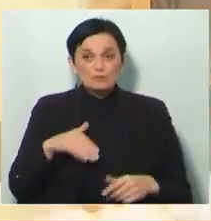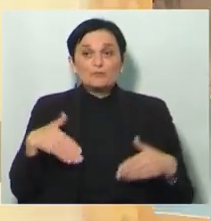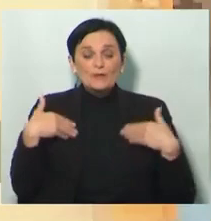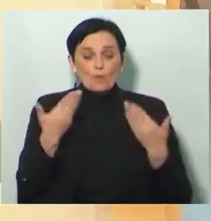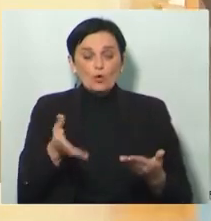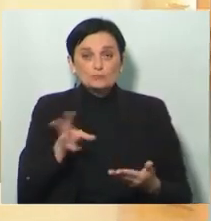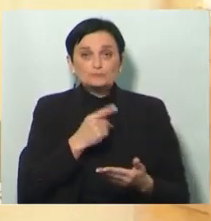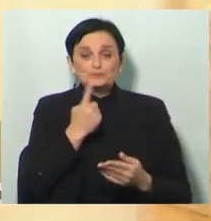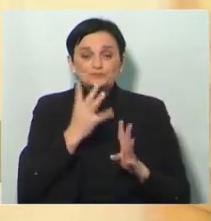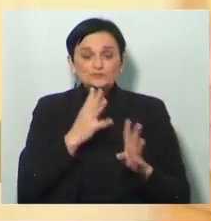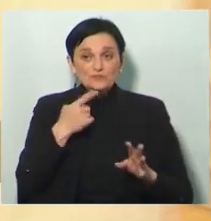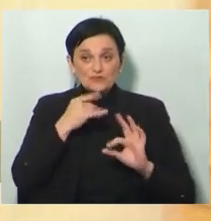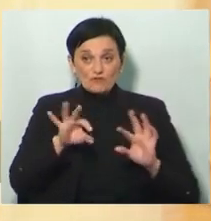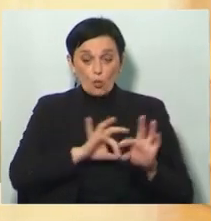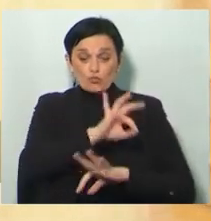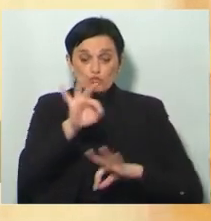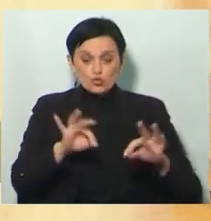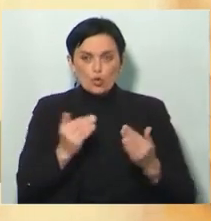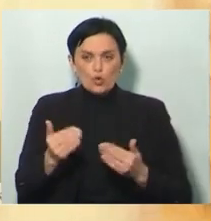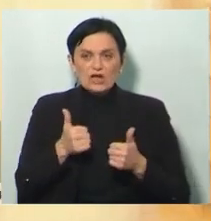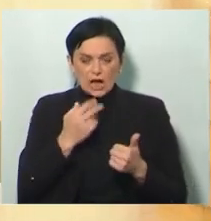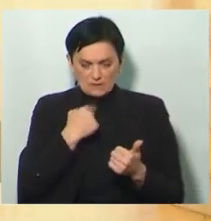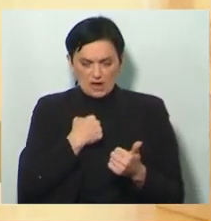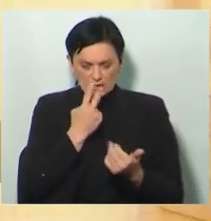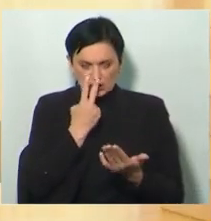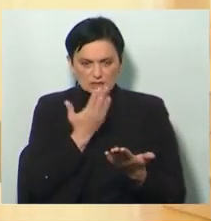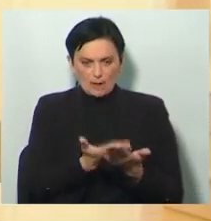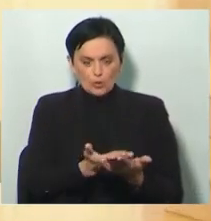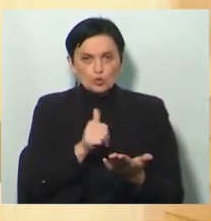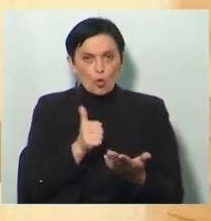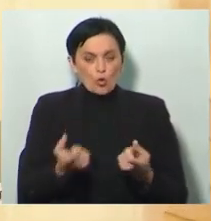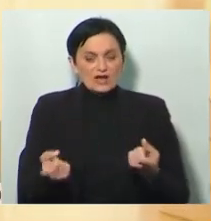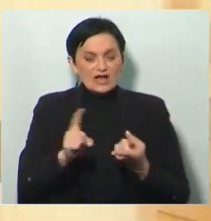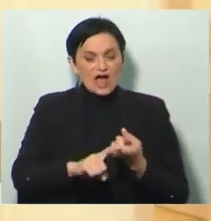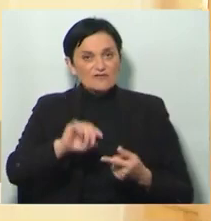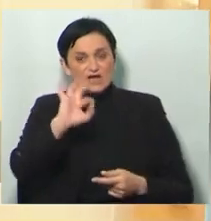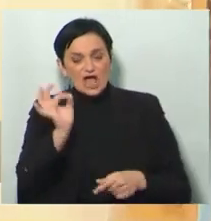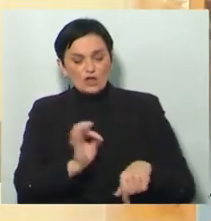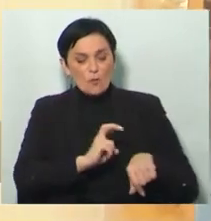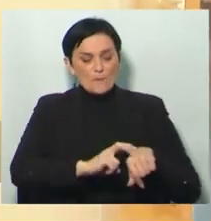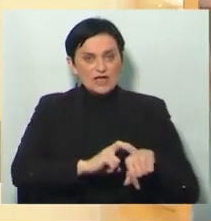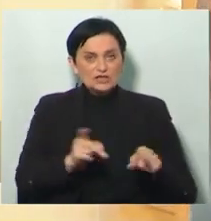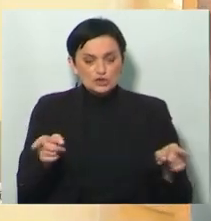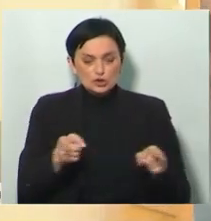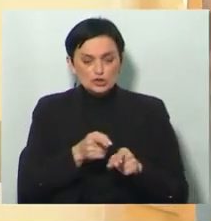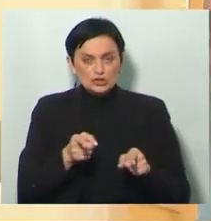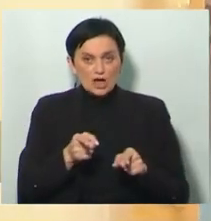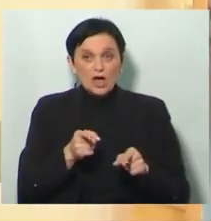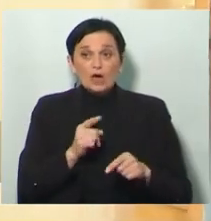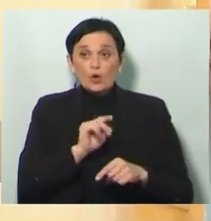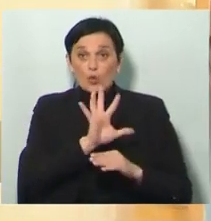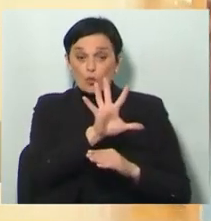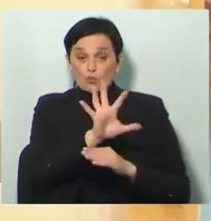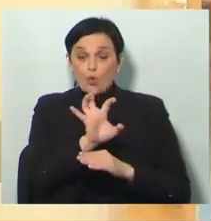პირველ რიგში ვიტყვი, რომ ამ პროექტმა ძალიან კარგად დამანახა თუ როგორი კავშირია ხელოვნებას და მედიცინას შორის და